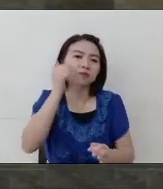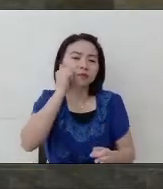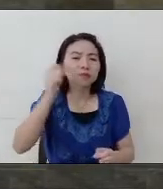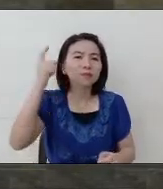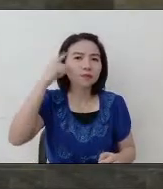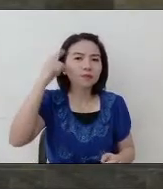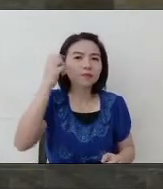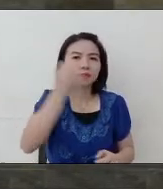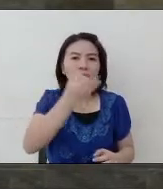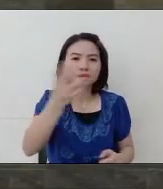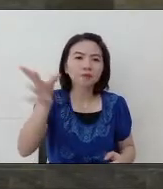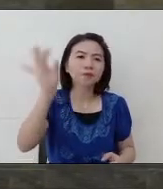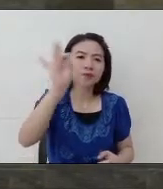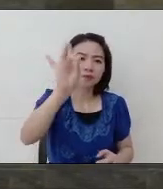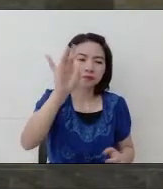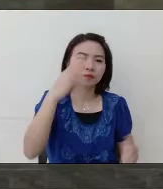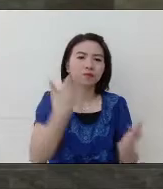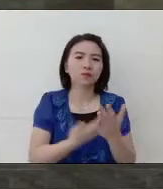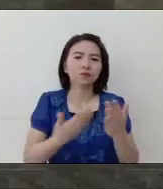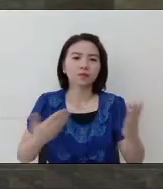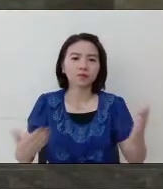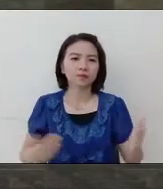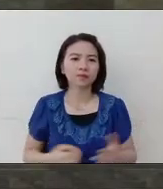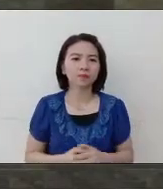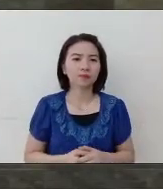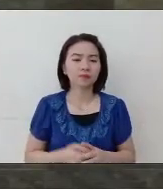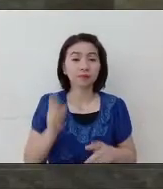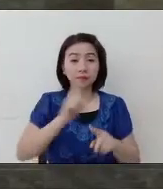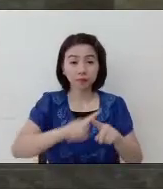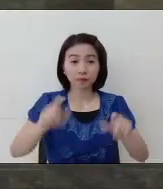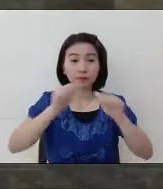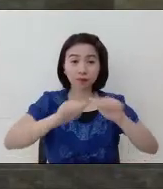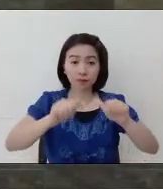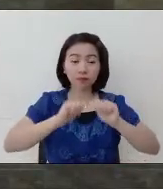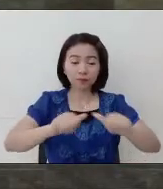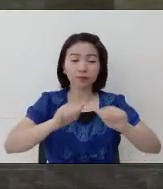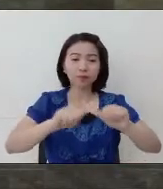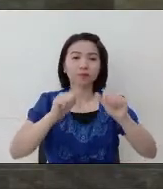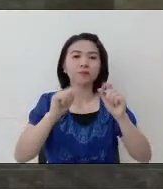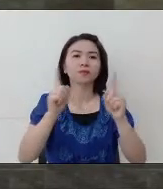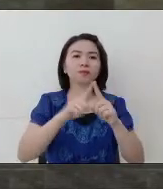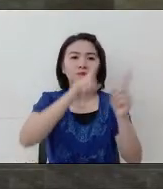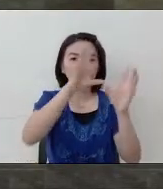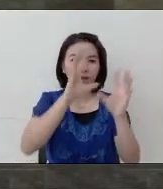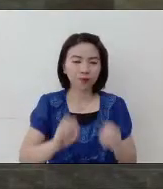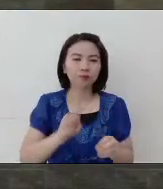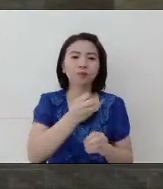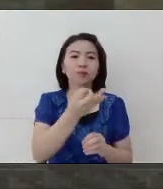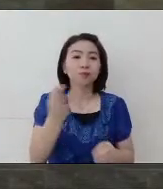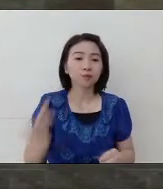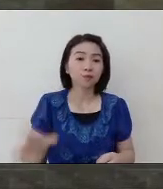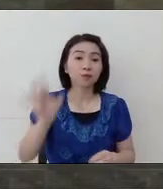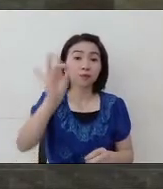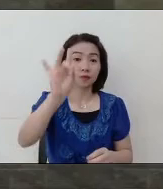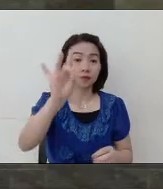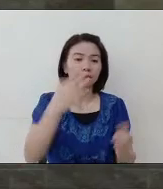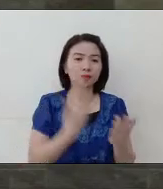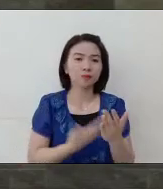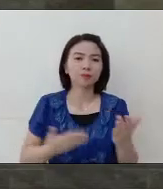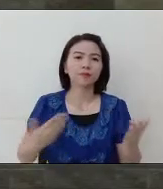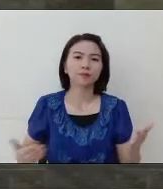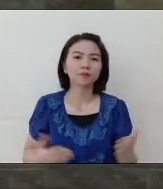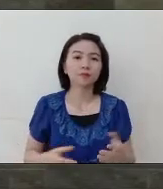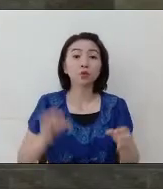nag-iisip noong Super 8, pero ginagawa pa yung Super 8. Kaya nga po, hindi nawawala, tuloy-tuloy ang